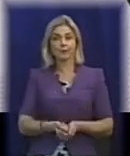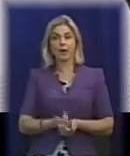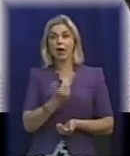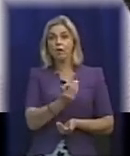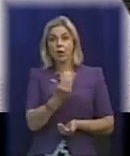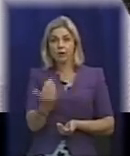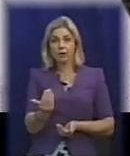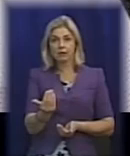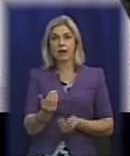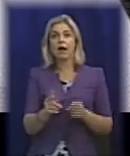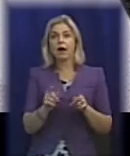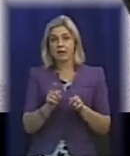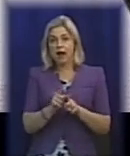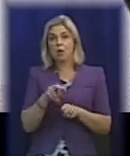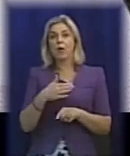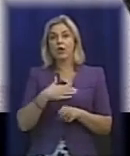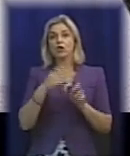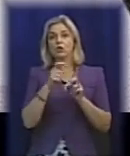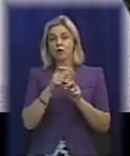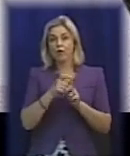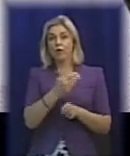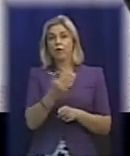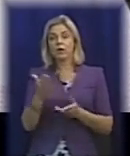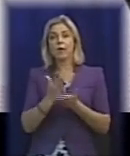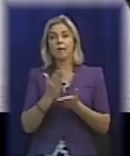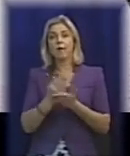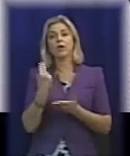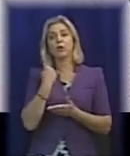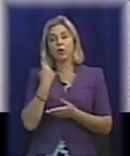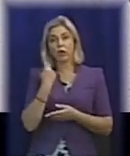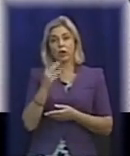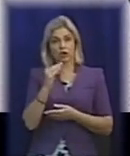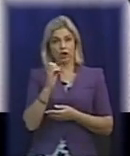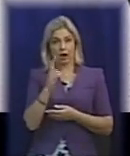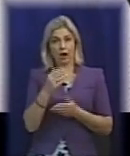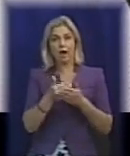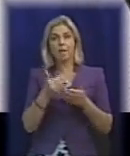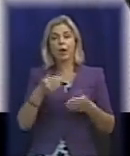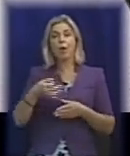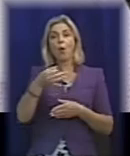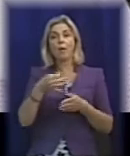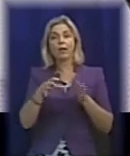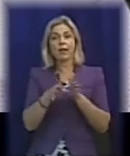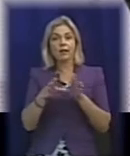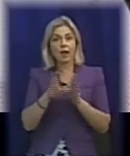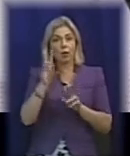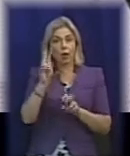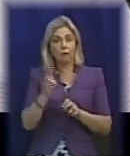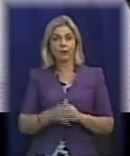Вони, ну так як по нашим словам, вони мають заборгованість, ЖЕК сам має заборгованість перед обленерго,